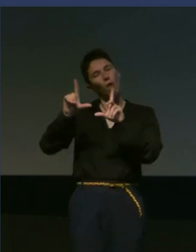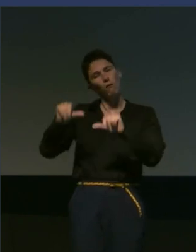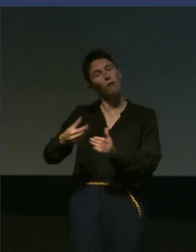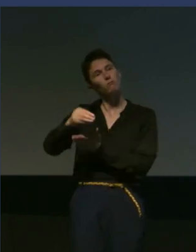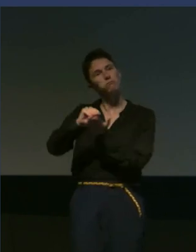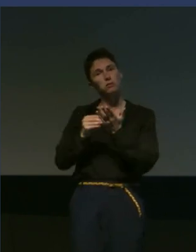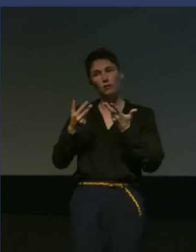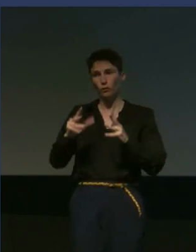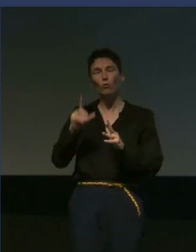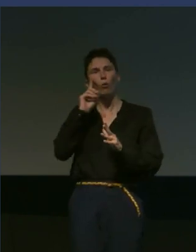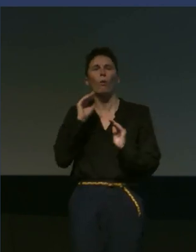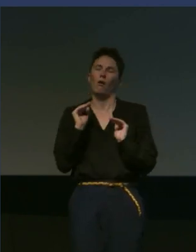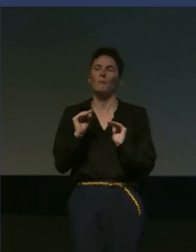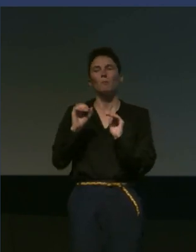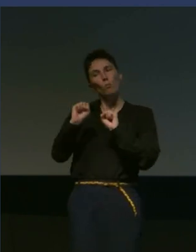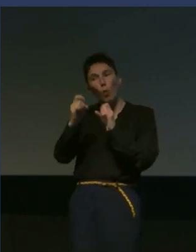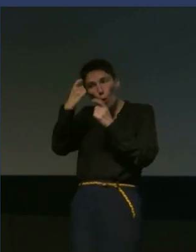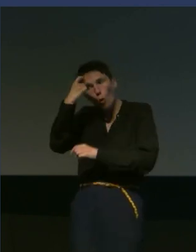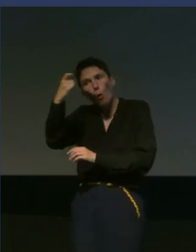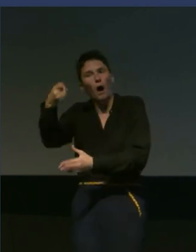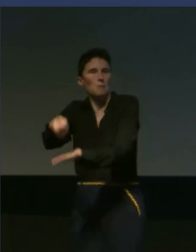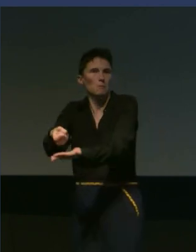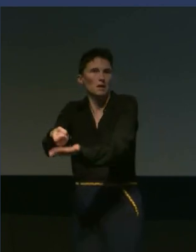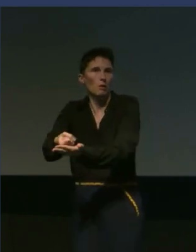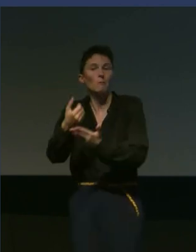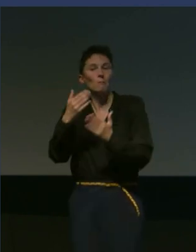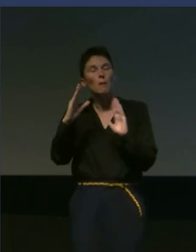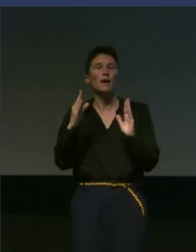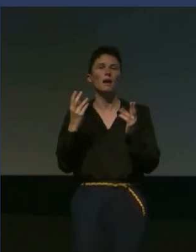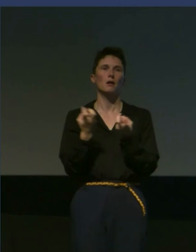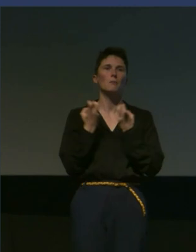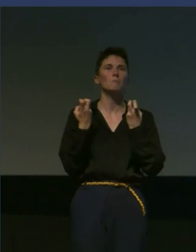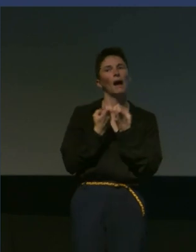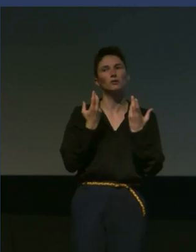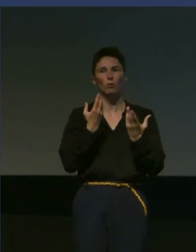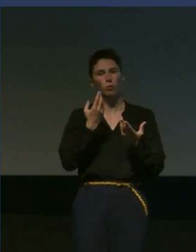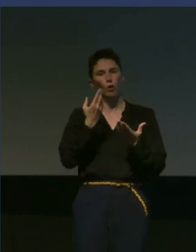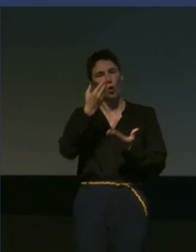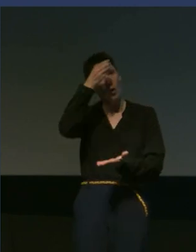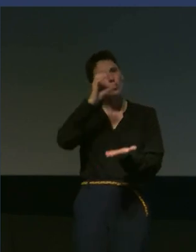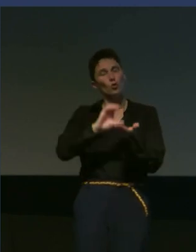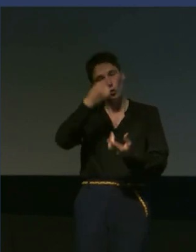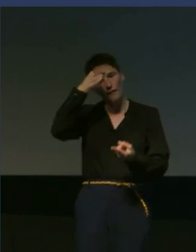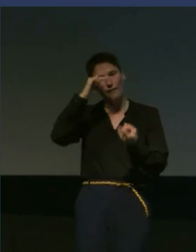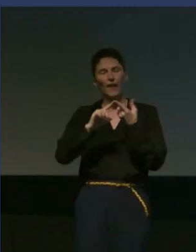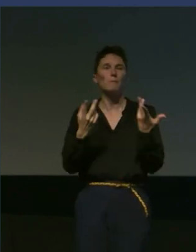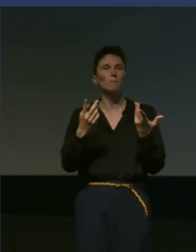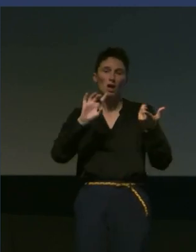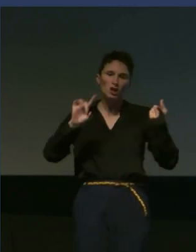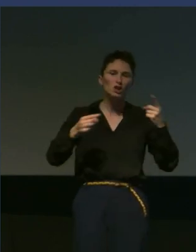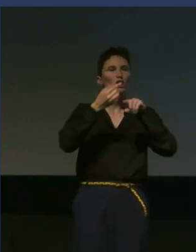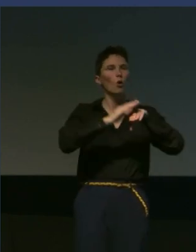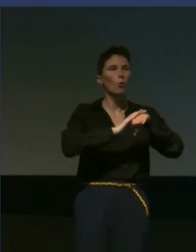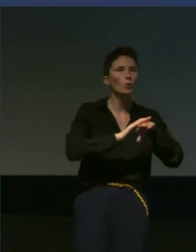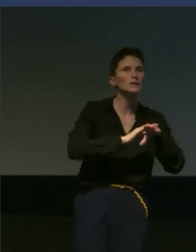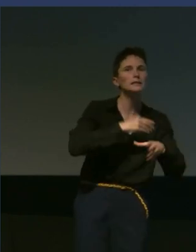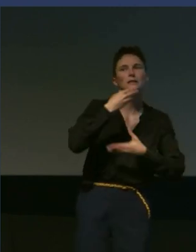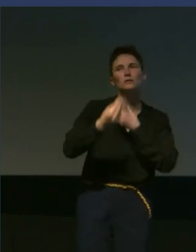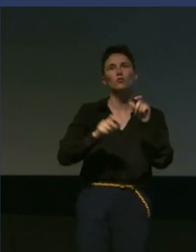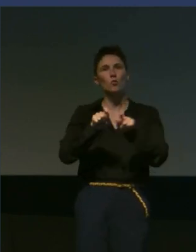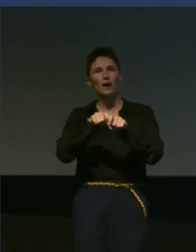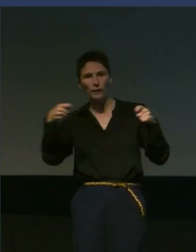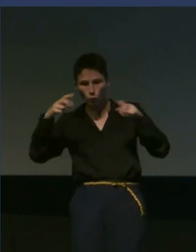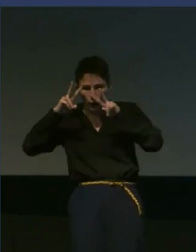même un peu crédible. Et des doctorats, par exemple, en géopolitique ou cryptographie